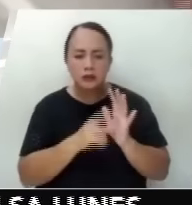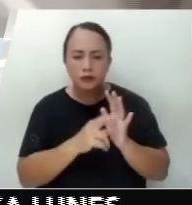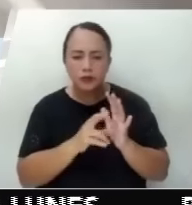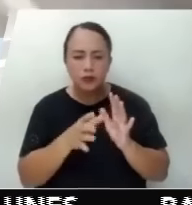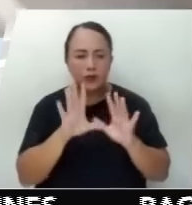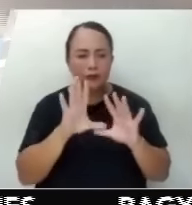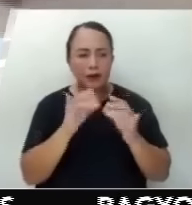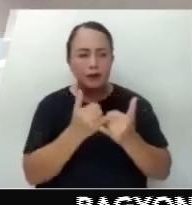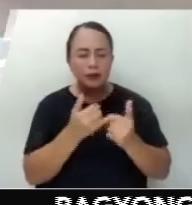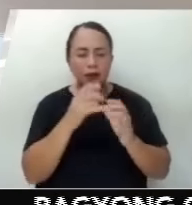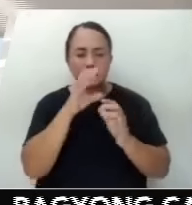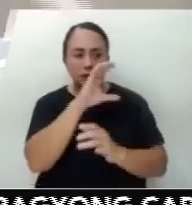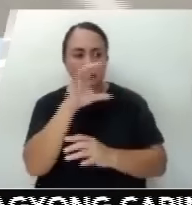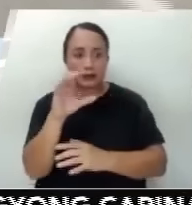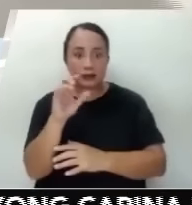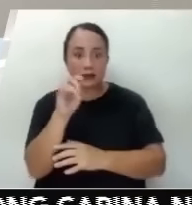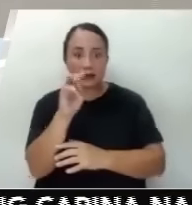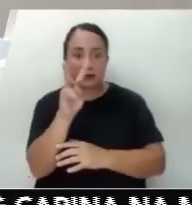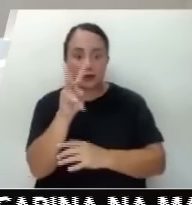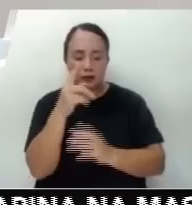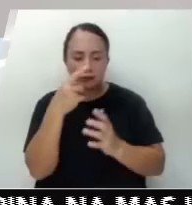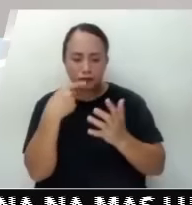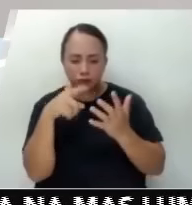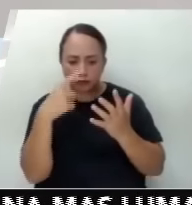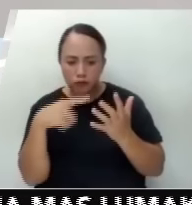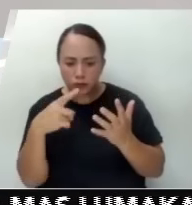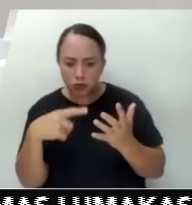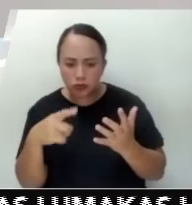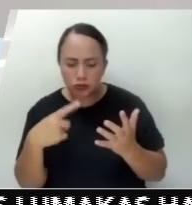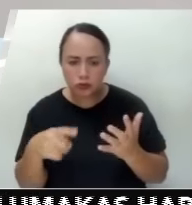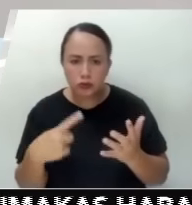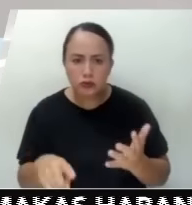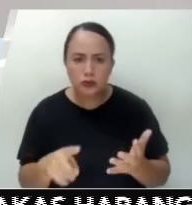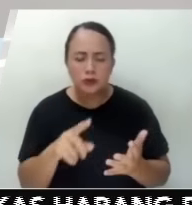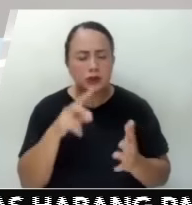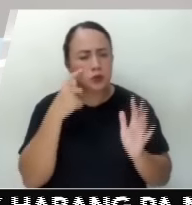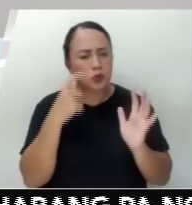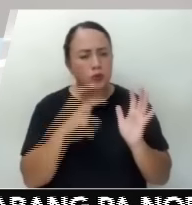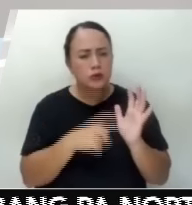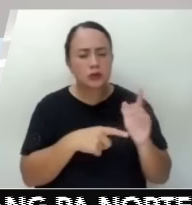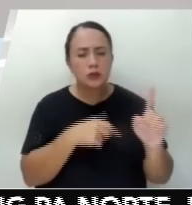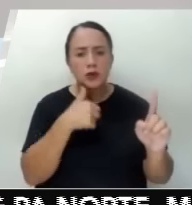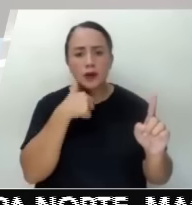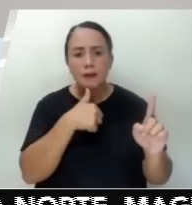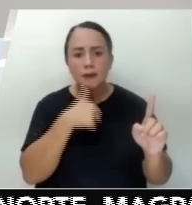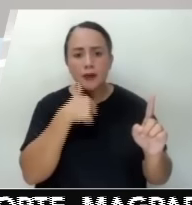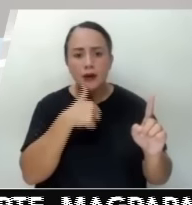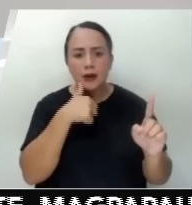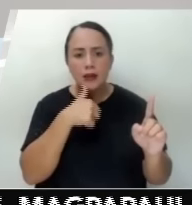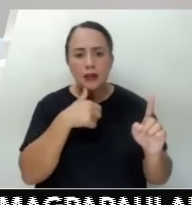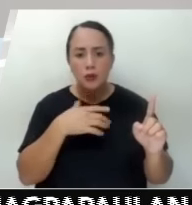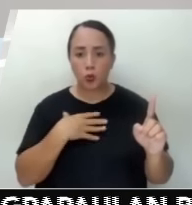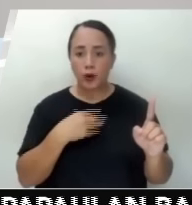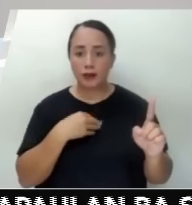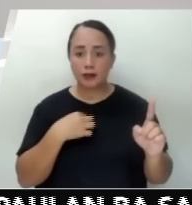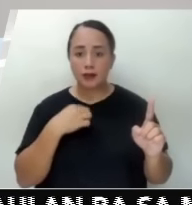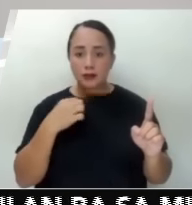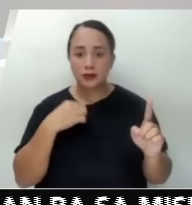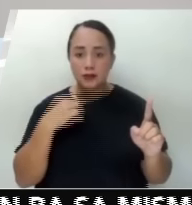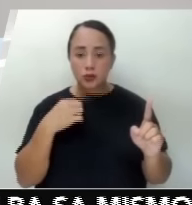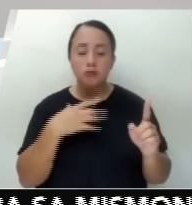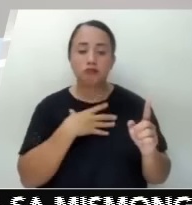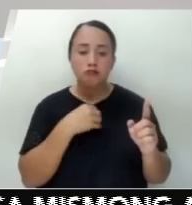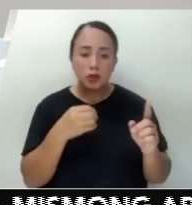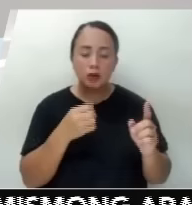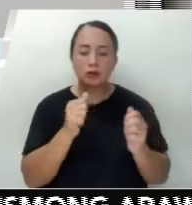ng CCTV sa kabesang Porong Street. At napansin nila ang babaeng ito na nakaputing t-shirt, naglalakad bit-bit ang